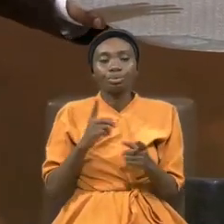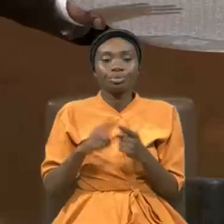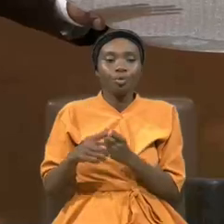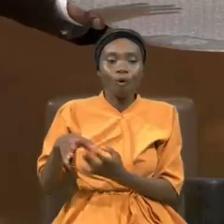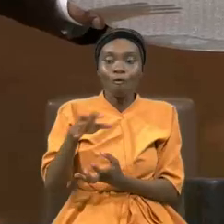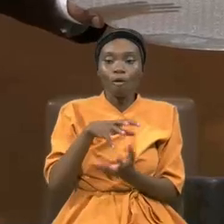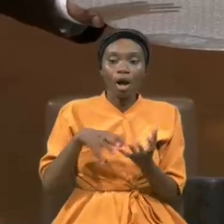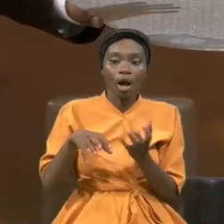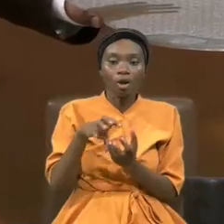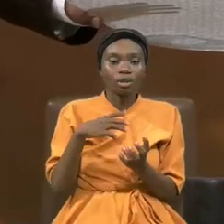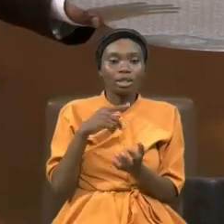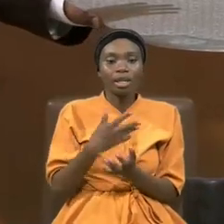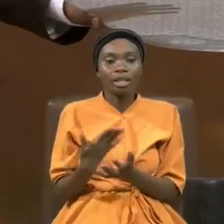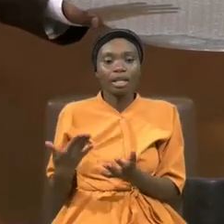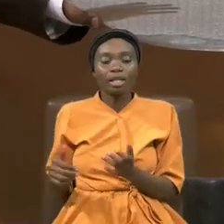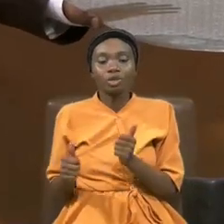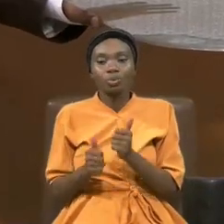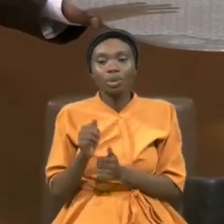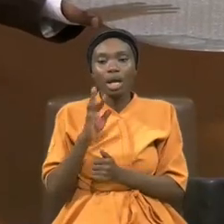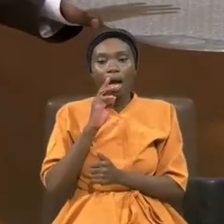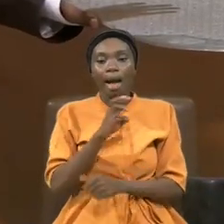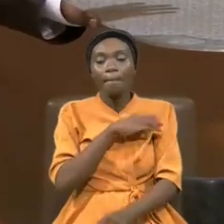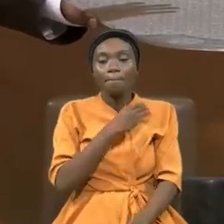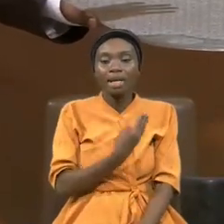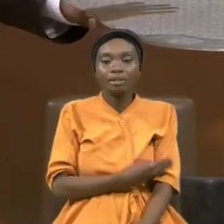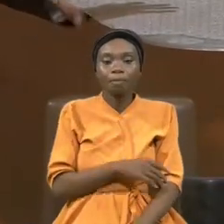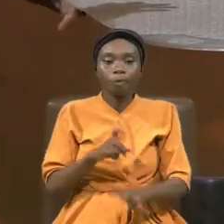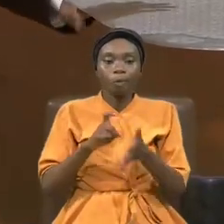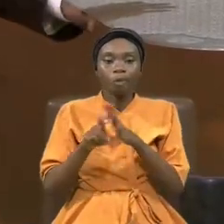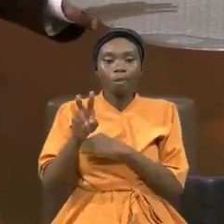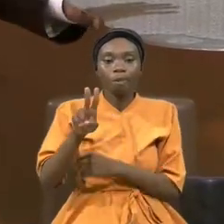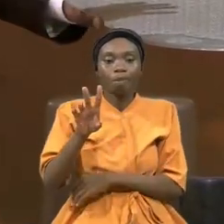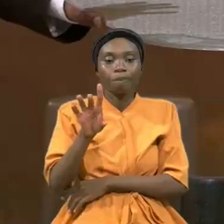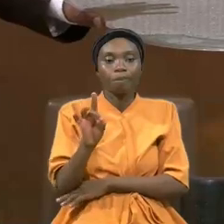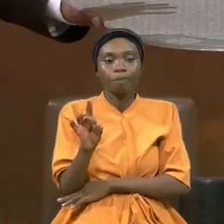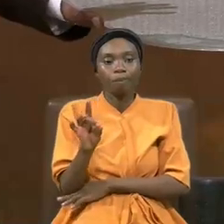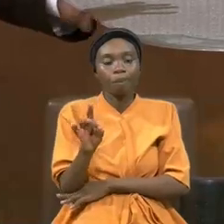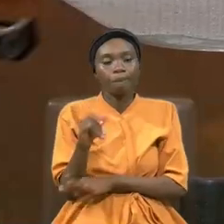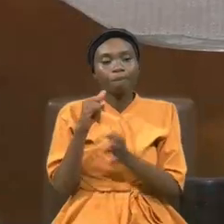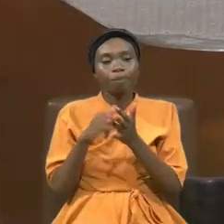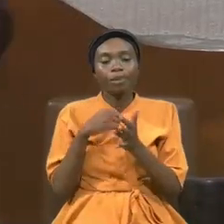du monde pour confondre les fortes. Verset 28.